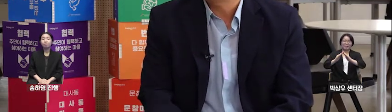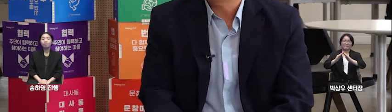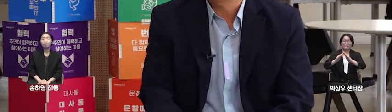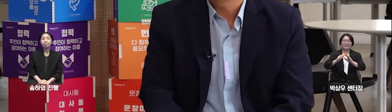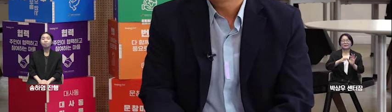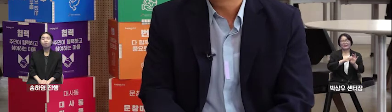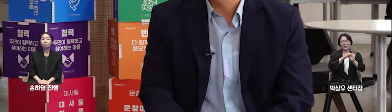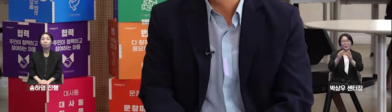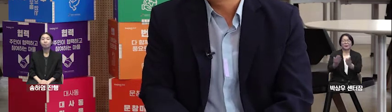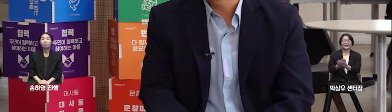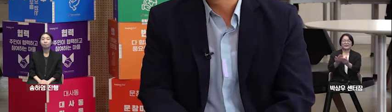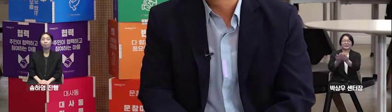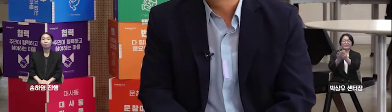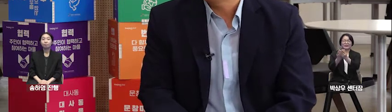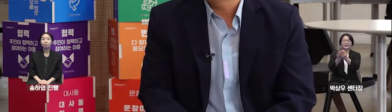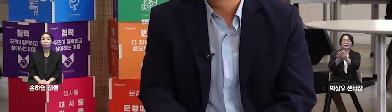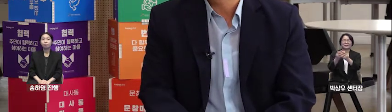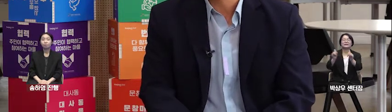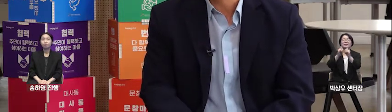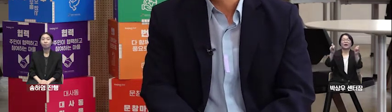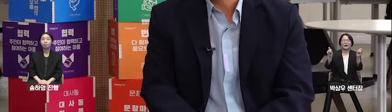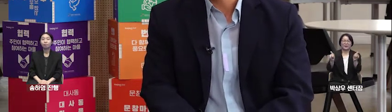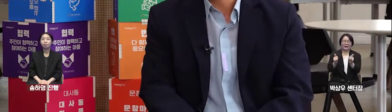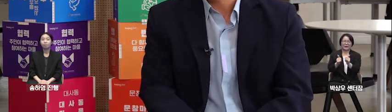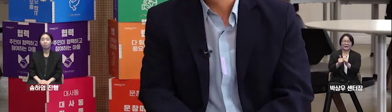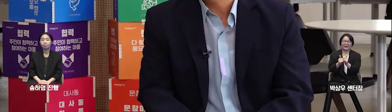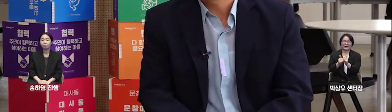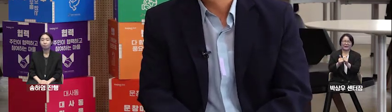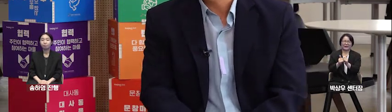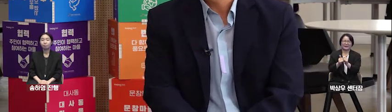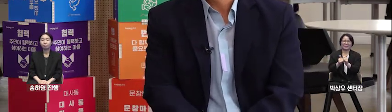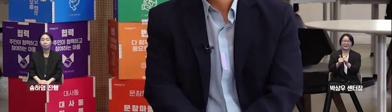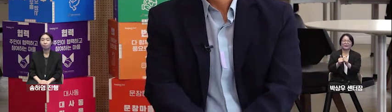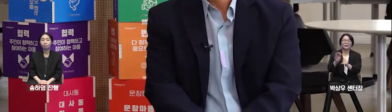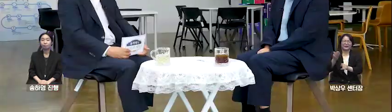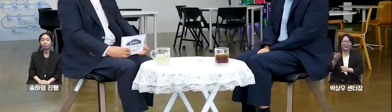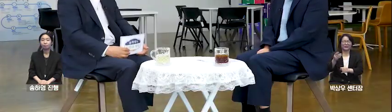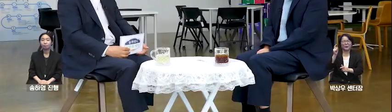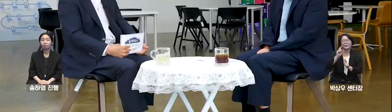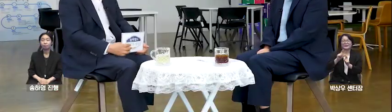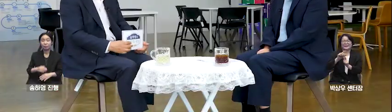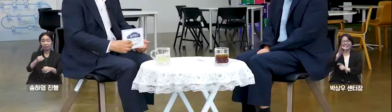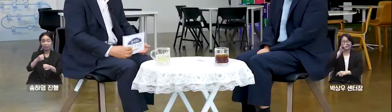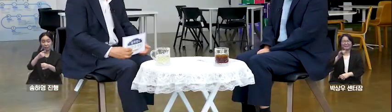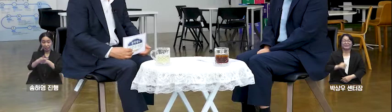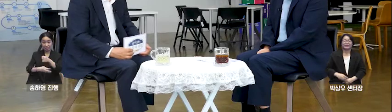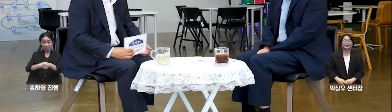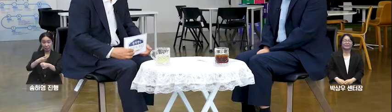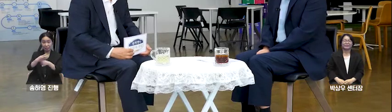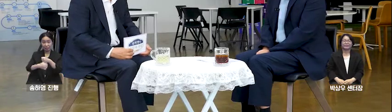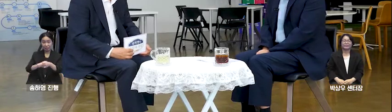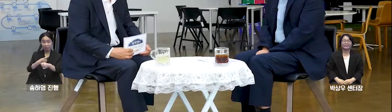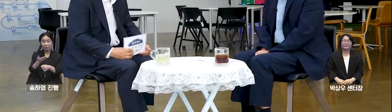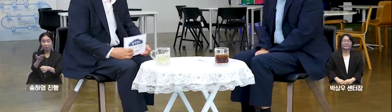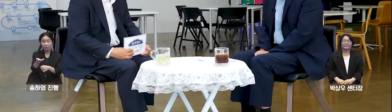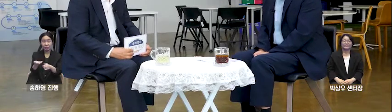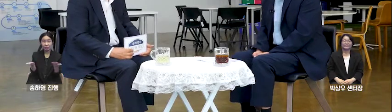않을까 싶어서요. 그런 고민들은 좀 하고 있습니다. 이 임기가 몇 년이에요?